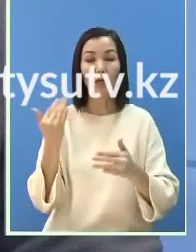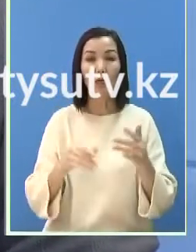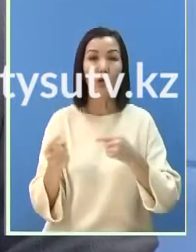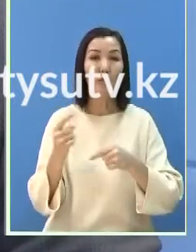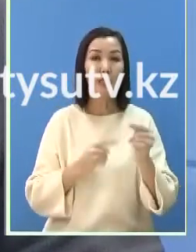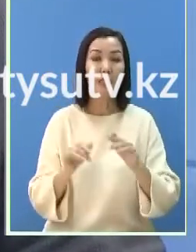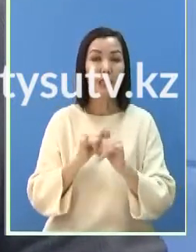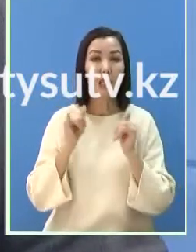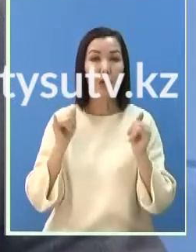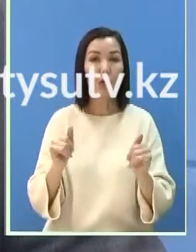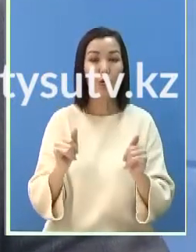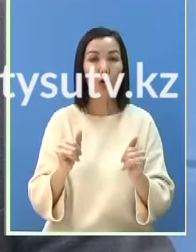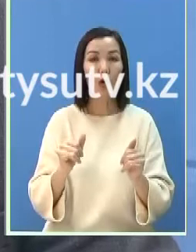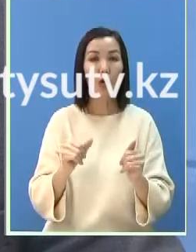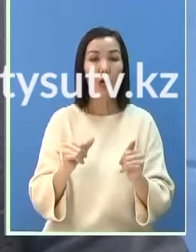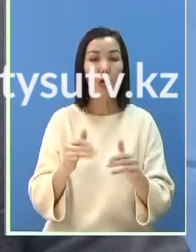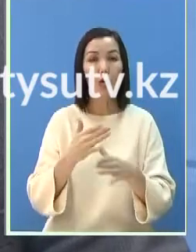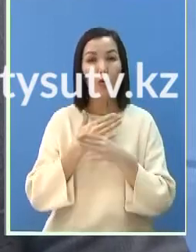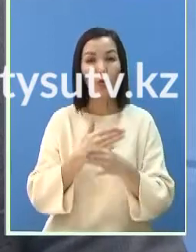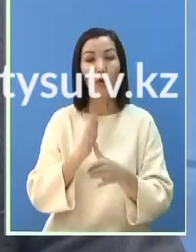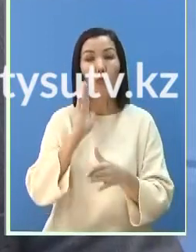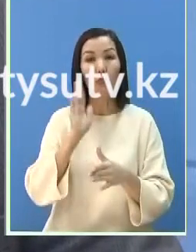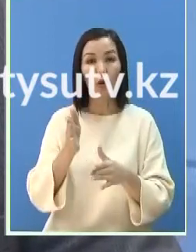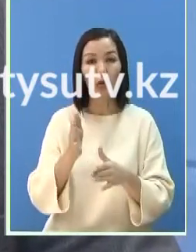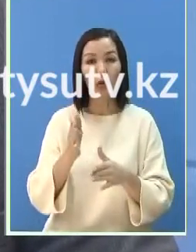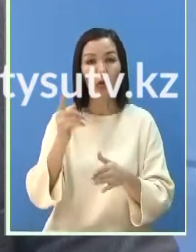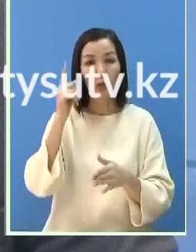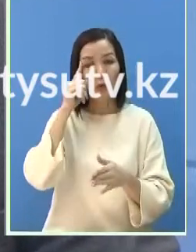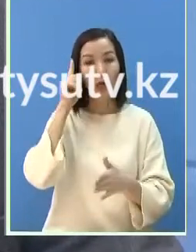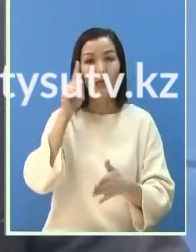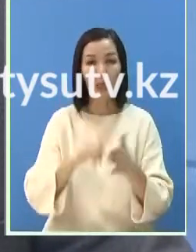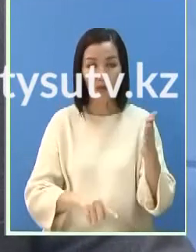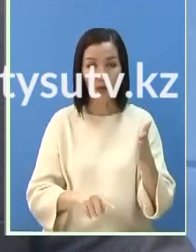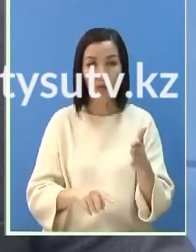бизнесті дамытуға өзінің бір септігін тигізеді деген үлкен ойдамын.